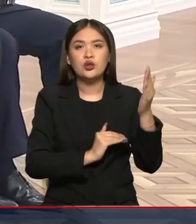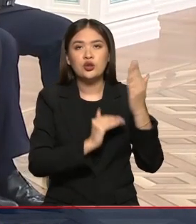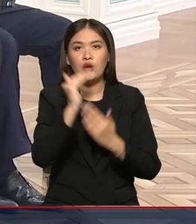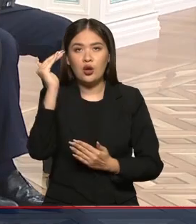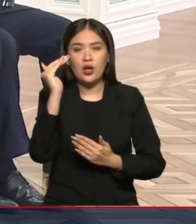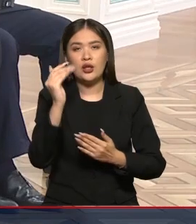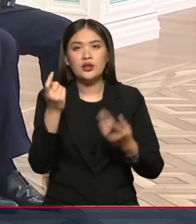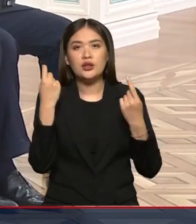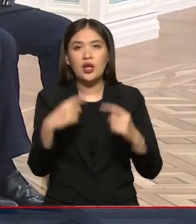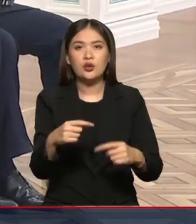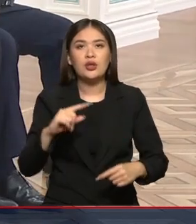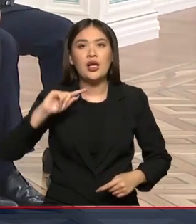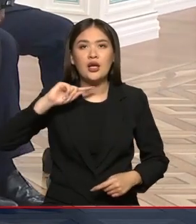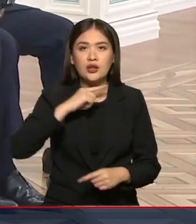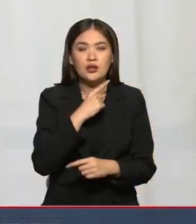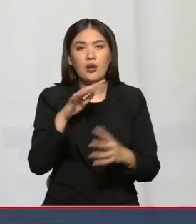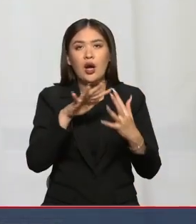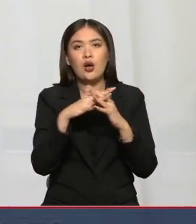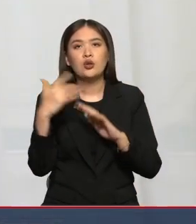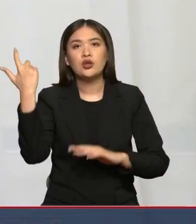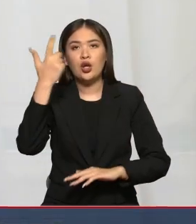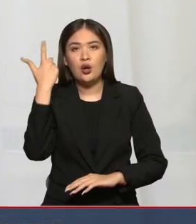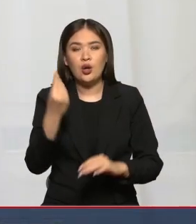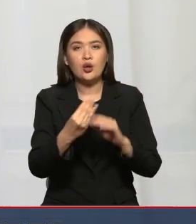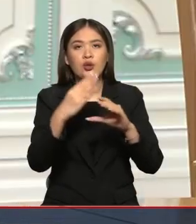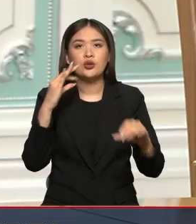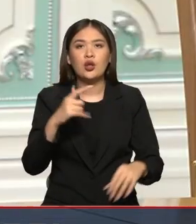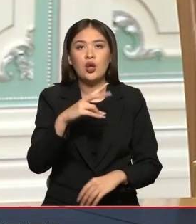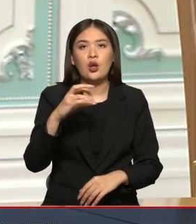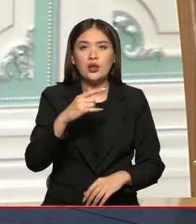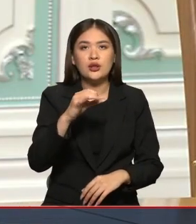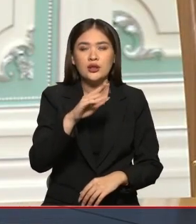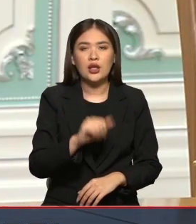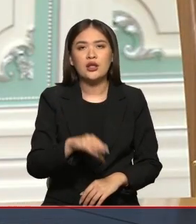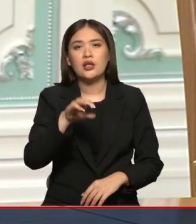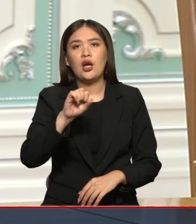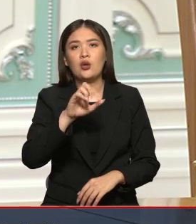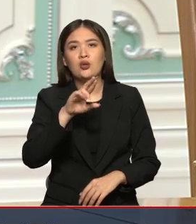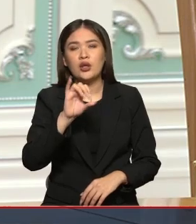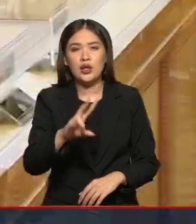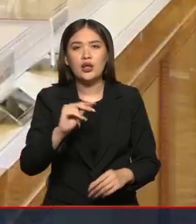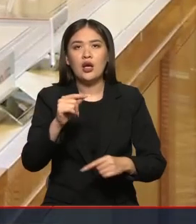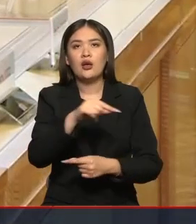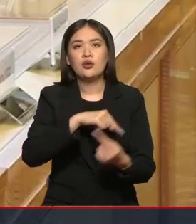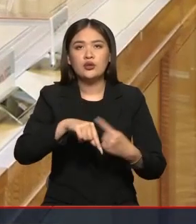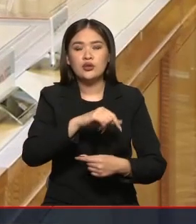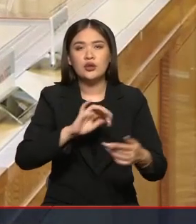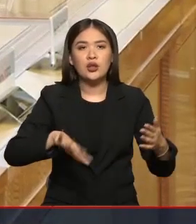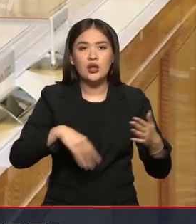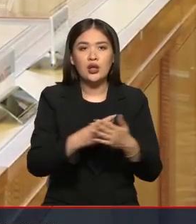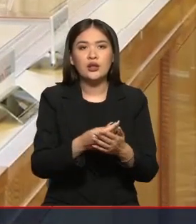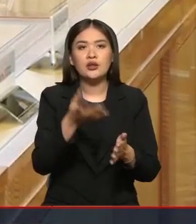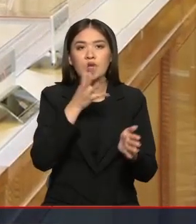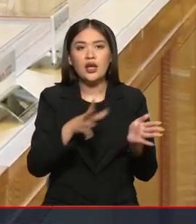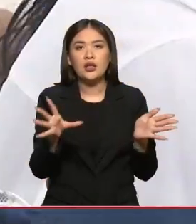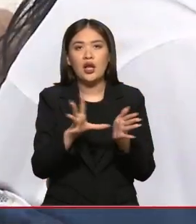сауда экономика, ауыл шаруашылығы, көлік логистика, тау-кен, өндіріс пен инвестиция, жаңа технологиялар